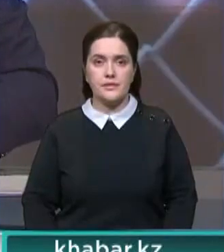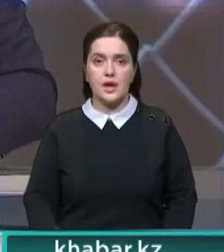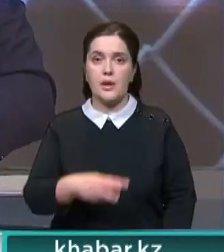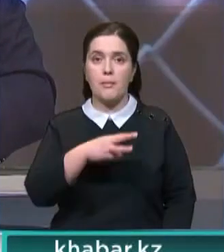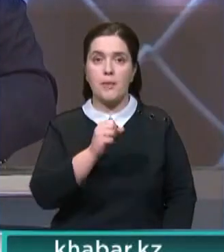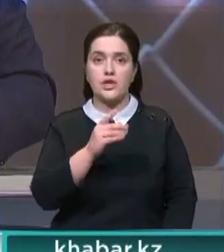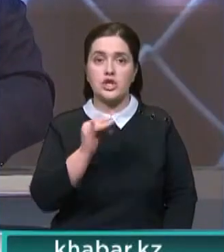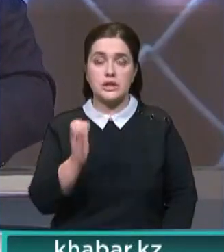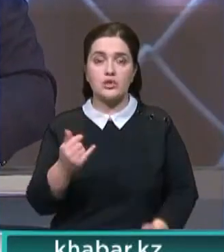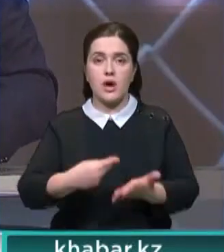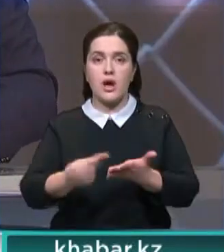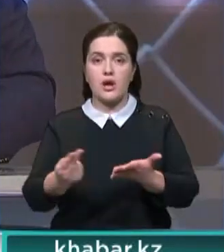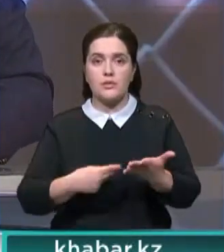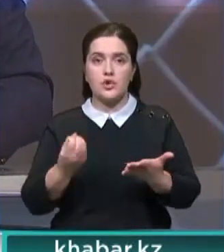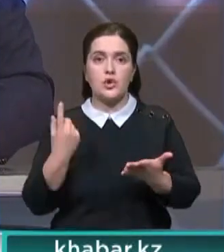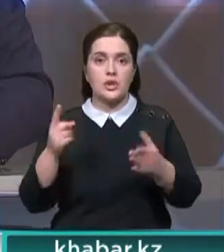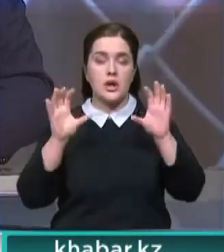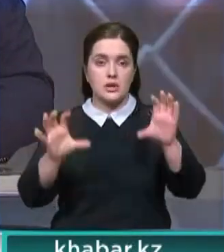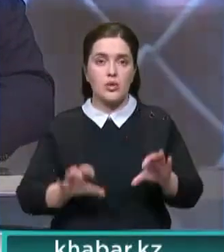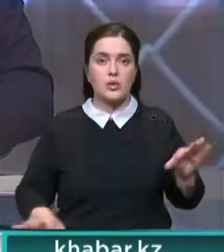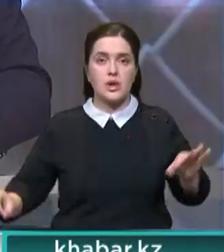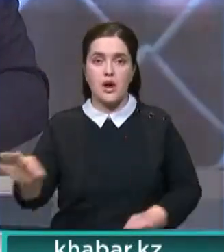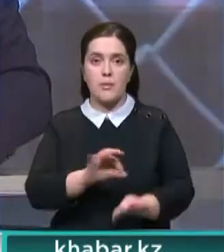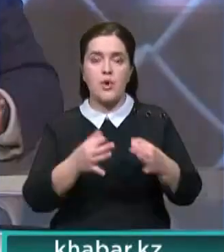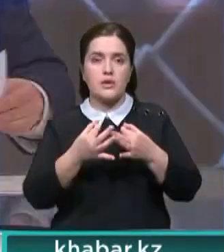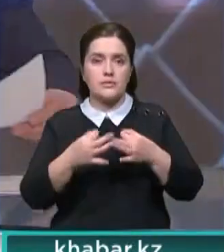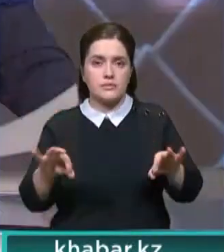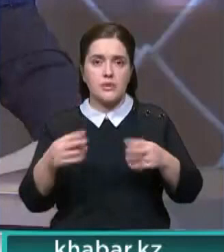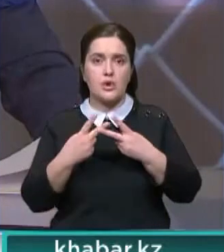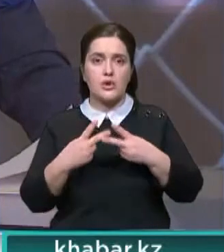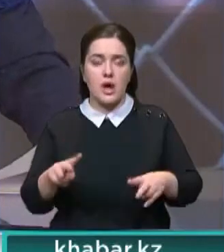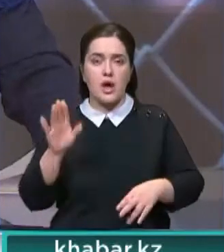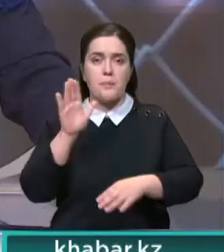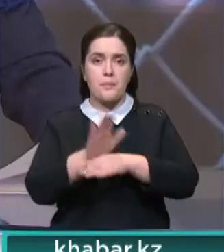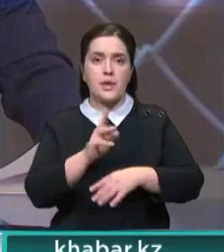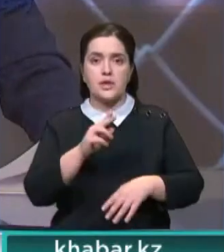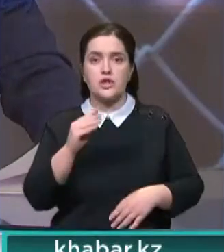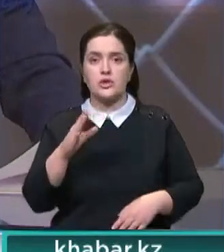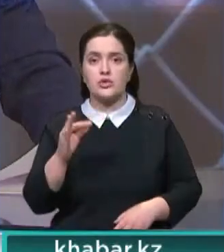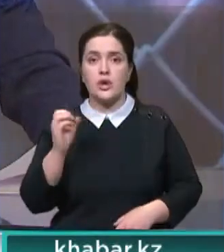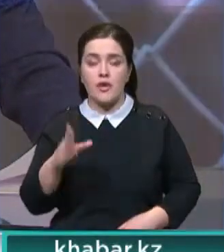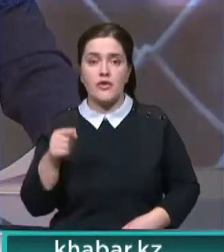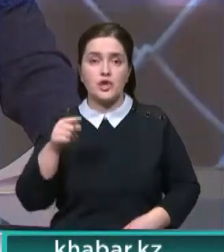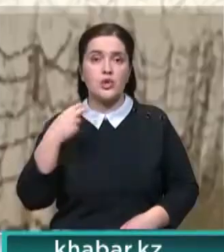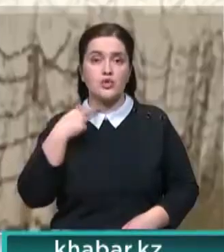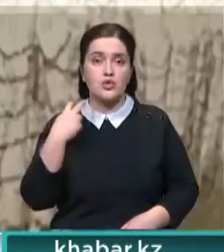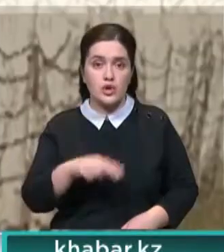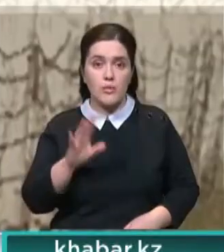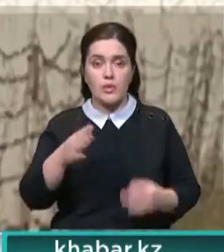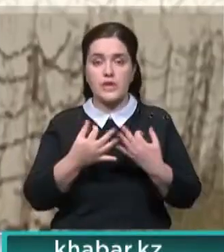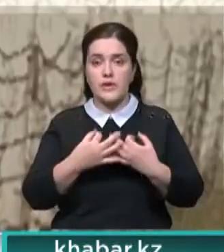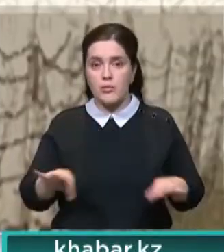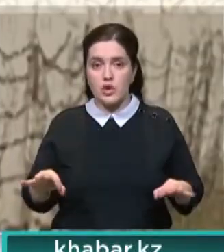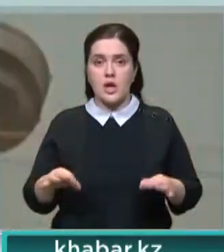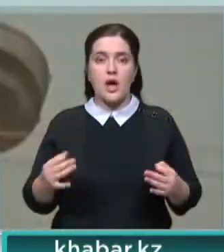Ну вот, мажилисмены сегодня одобрили еще один законопроект о грядущей амнистии, разработанный по поручению Касым-Жомарта Токаева. Около 1000 осужденных выйдут